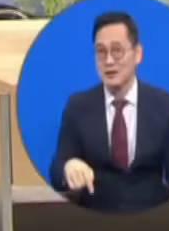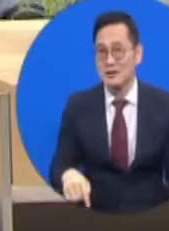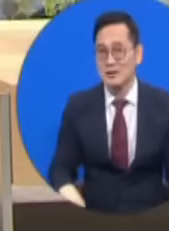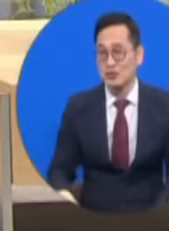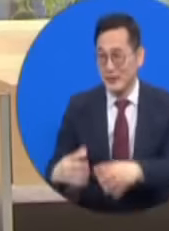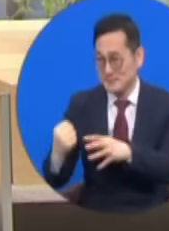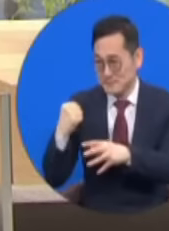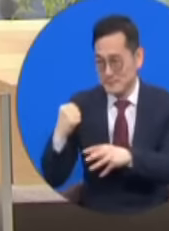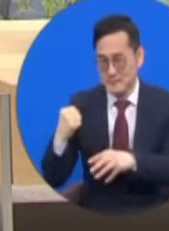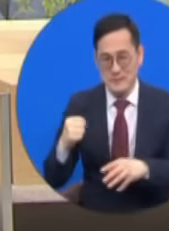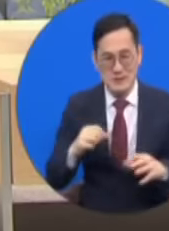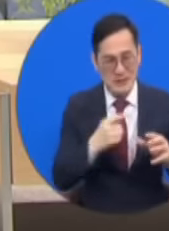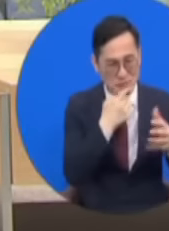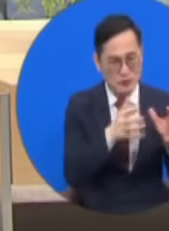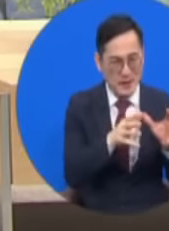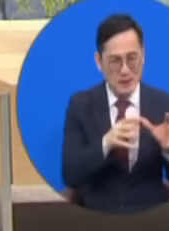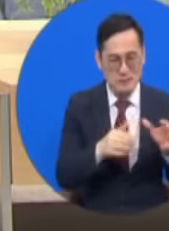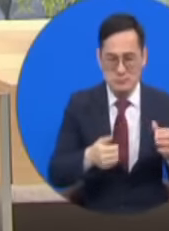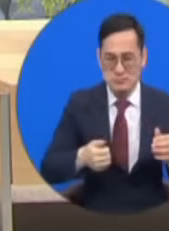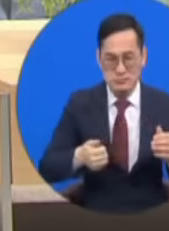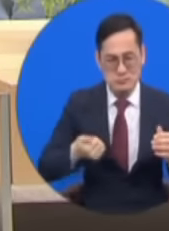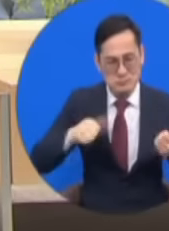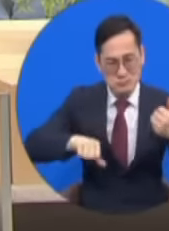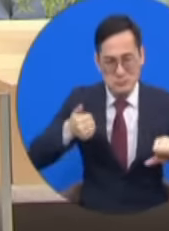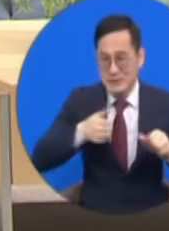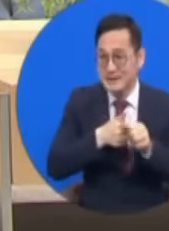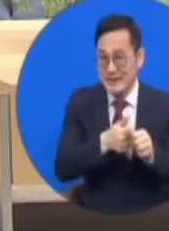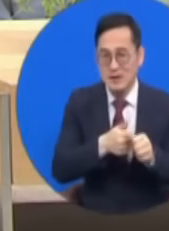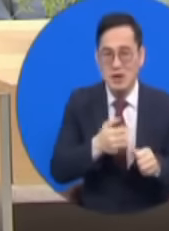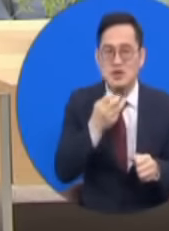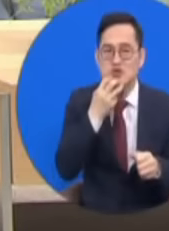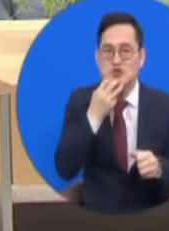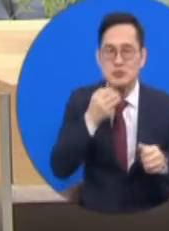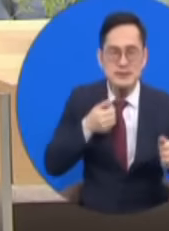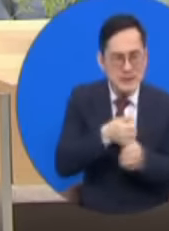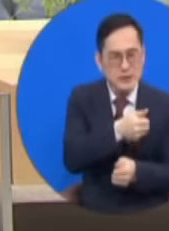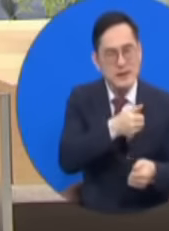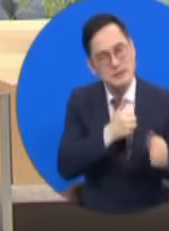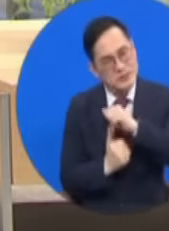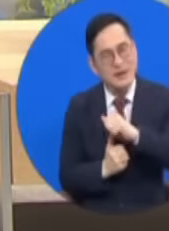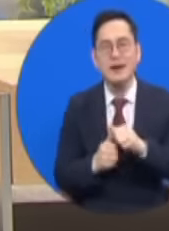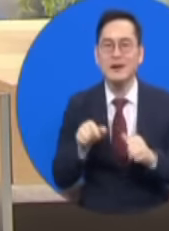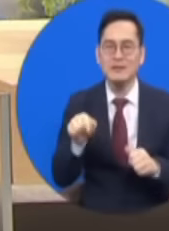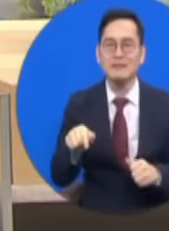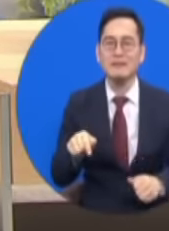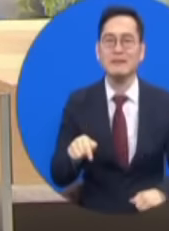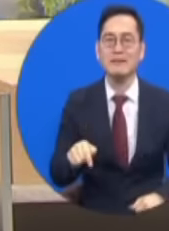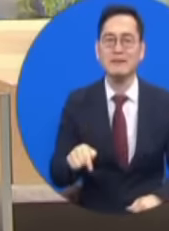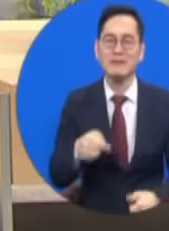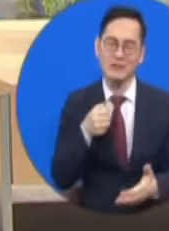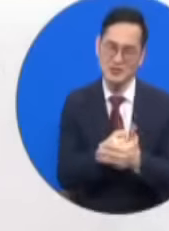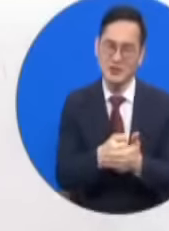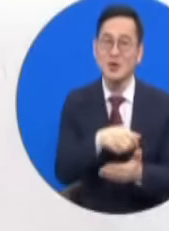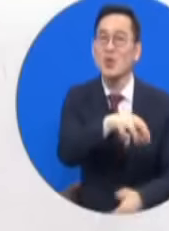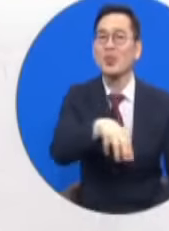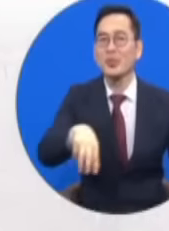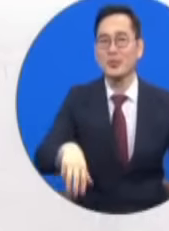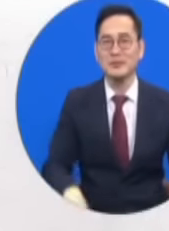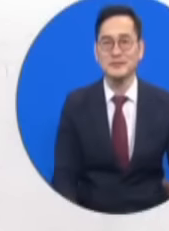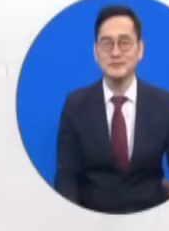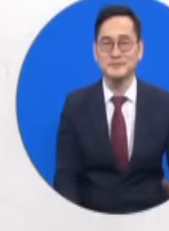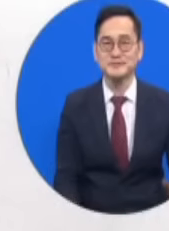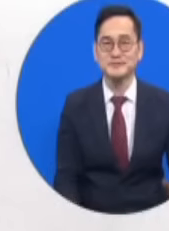서울 총선 승리 패배가 결정되잖아요. 그렇죠. 예. 일단 이제 그 한강을 중심으로 보면